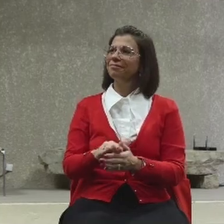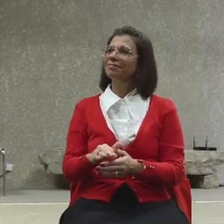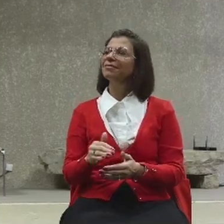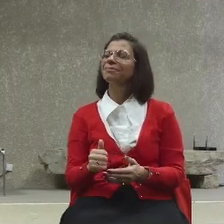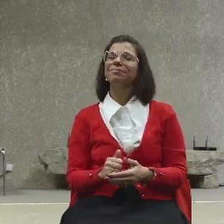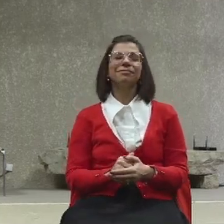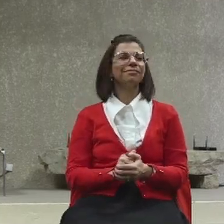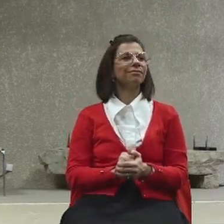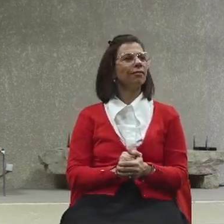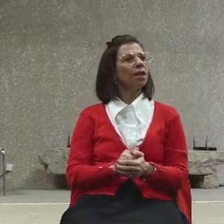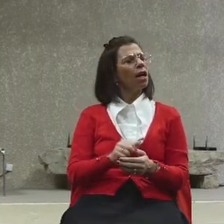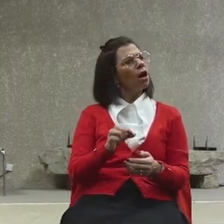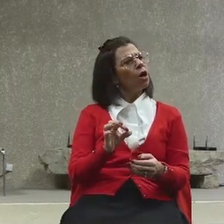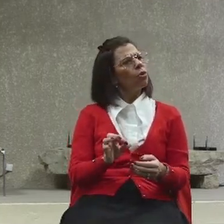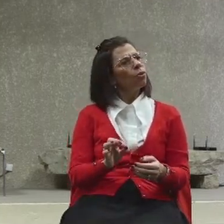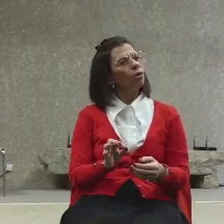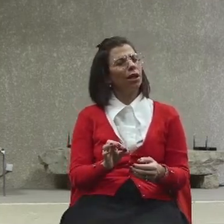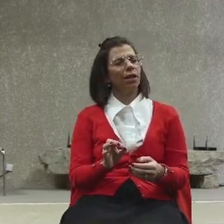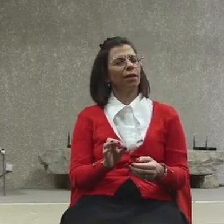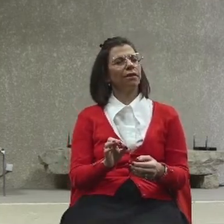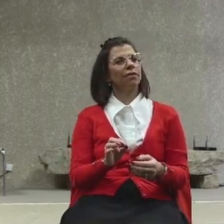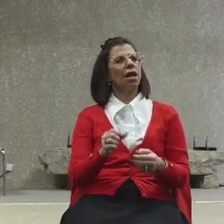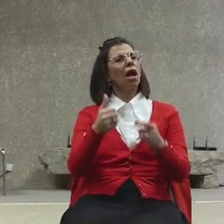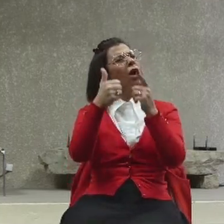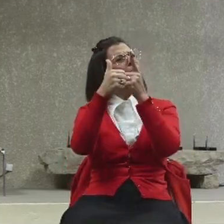Je vous assure, je confesse, j'ai essayé.